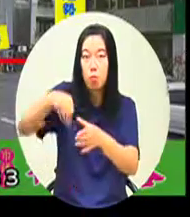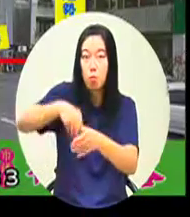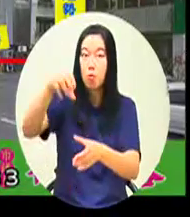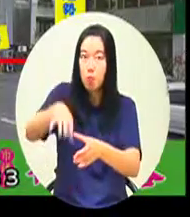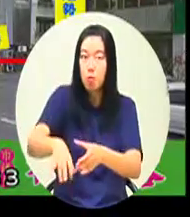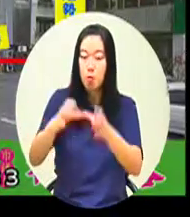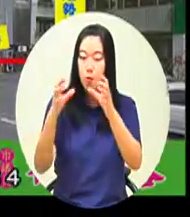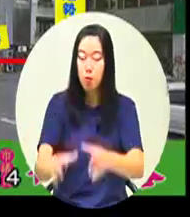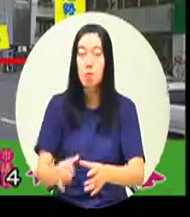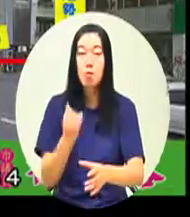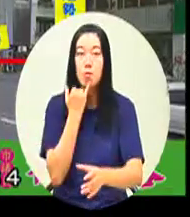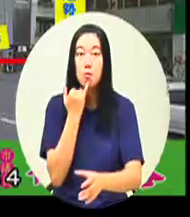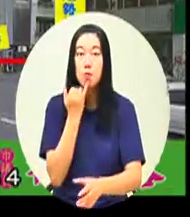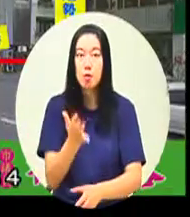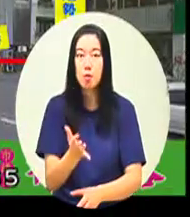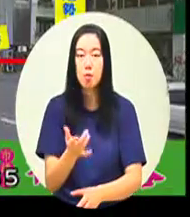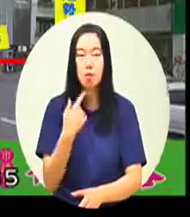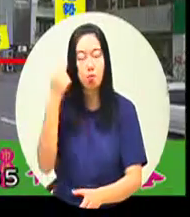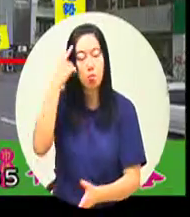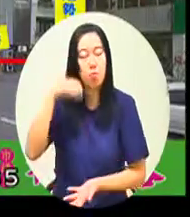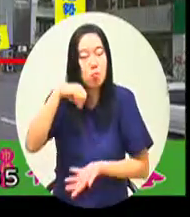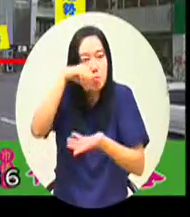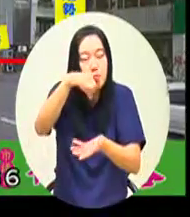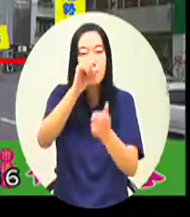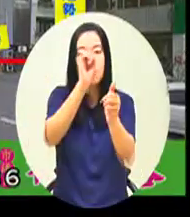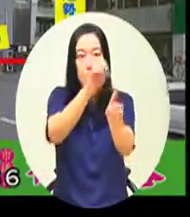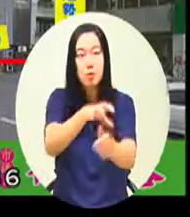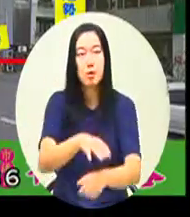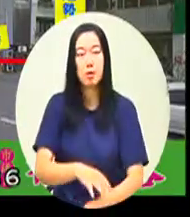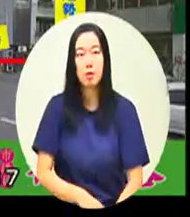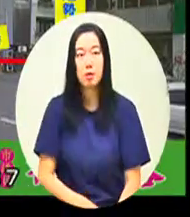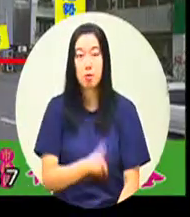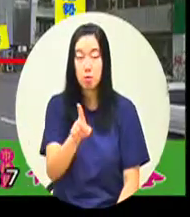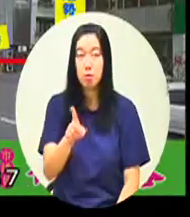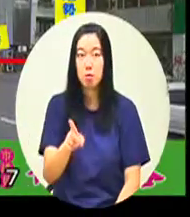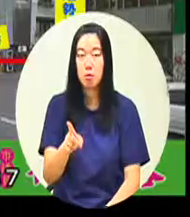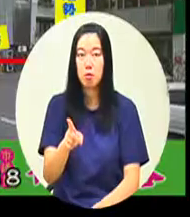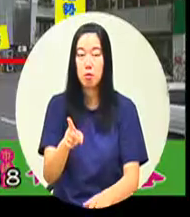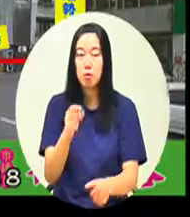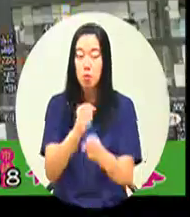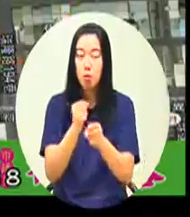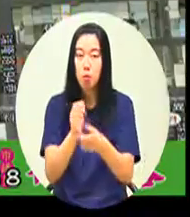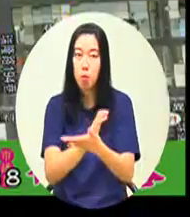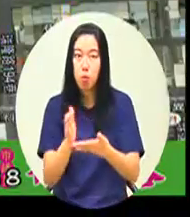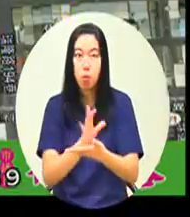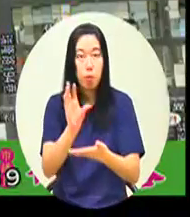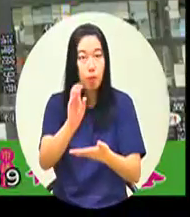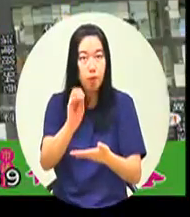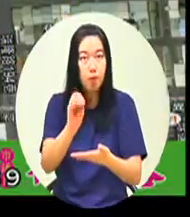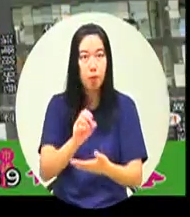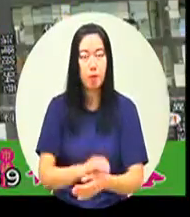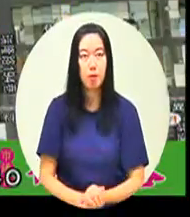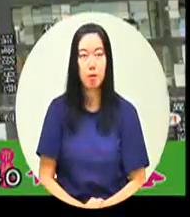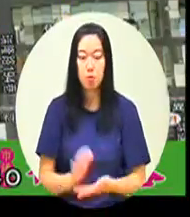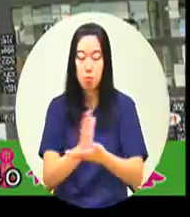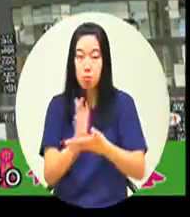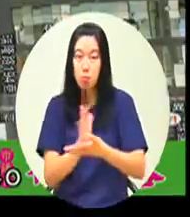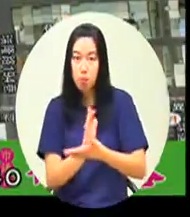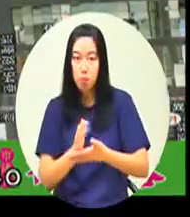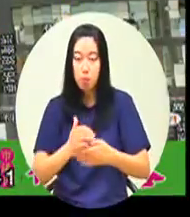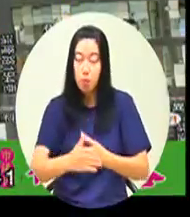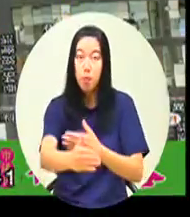身。要来给您建议的所在，啊，是不是你们有没有做了评估了？好，那在评估的当